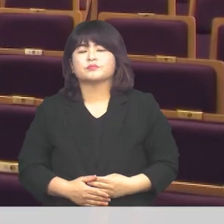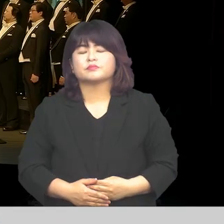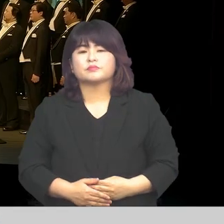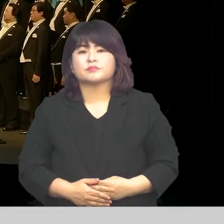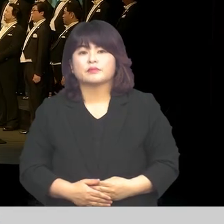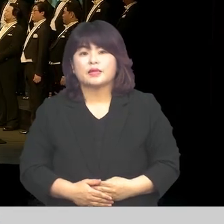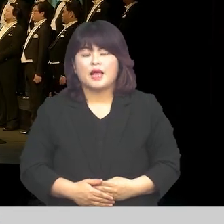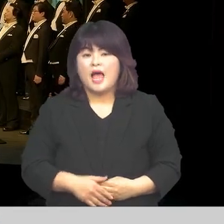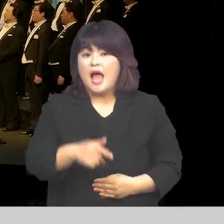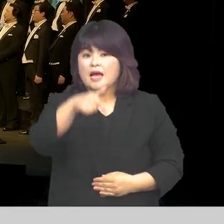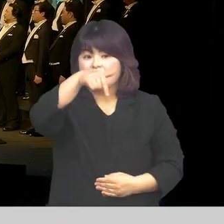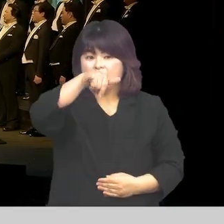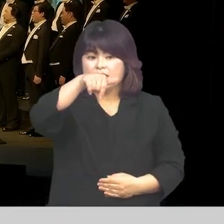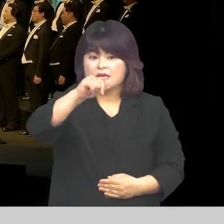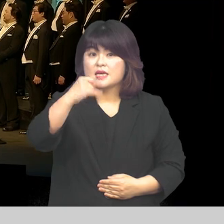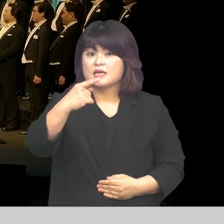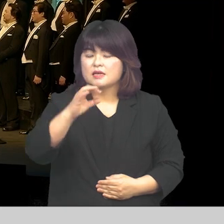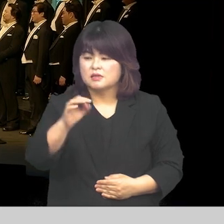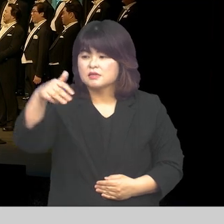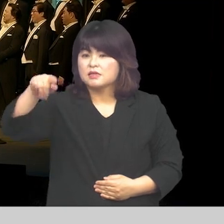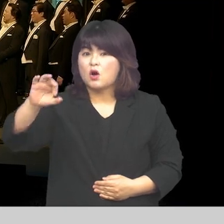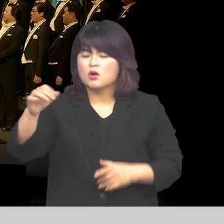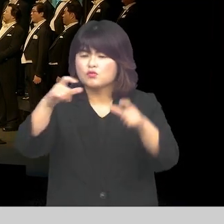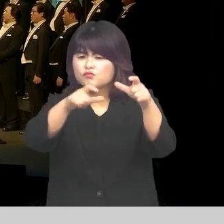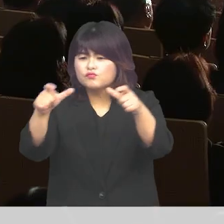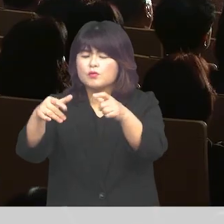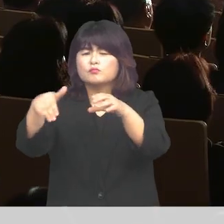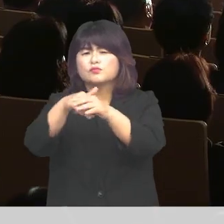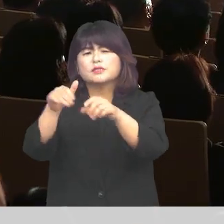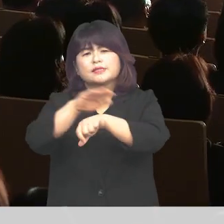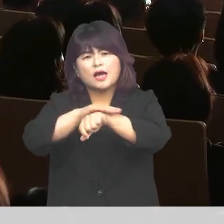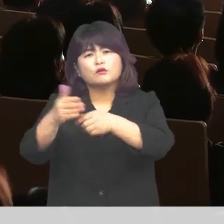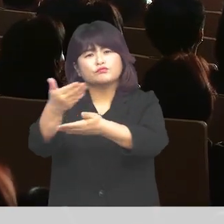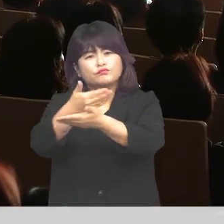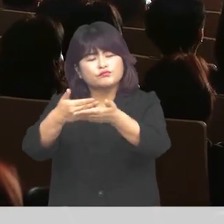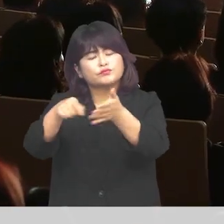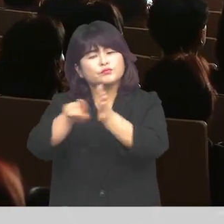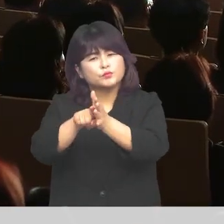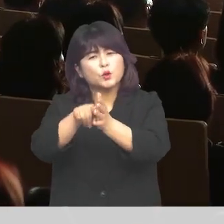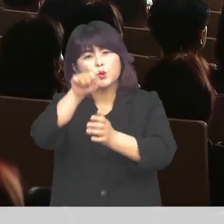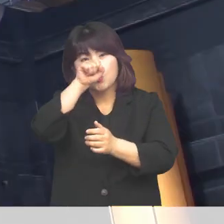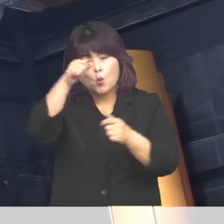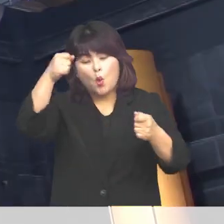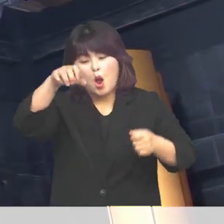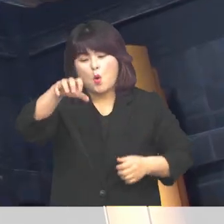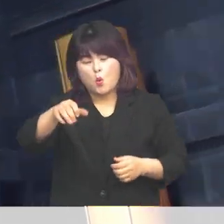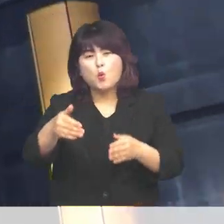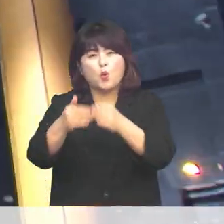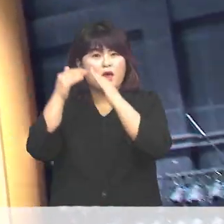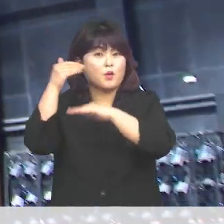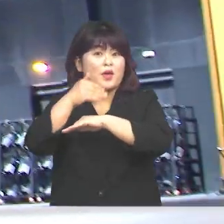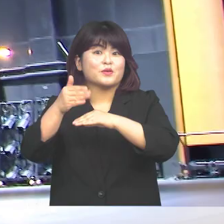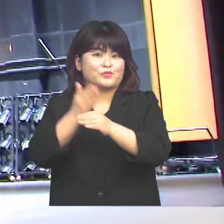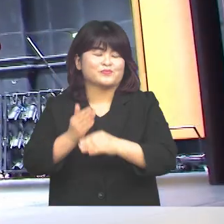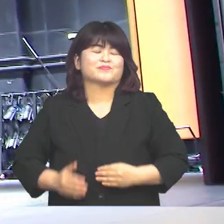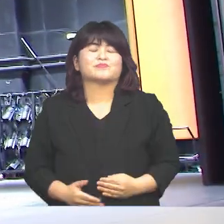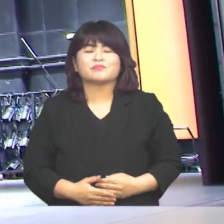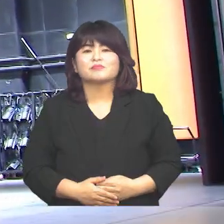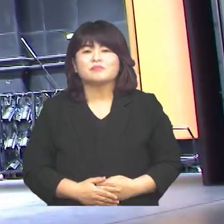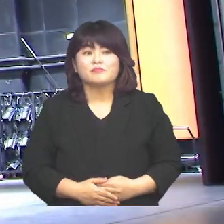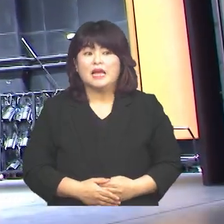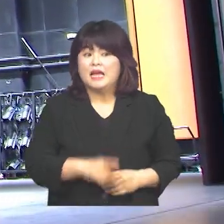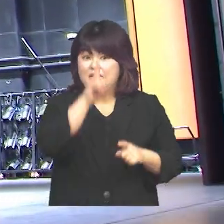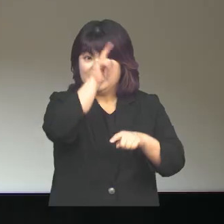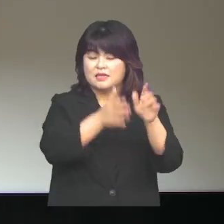만들 생각입니다. 기흥구와 처인구 시민들이 문화를 향유할 수 있도록 좋은 공연 시설을 만들